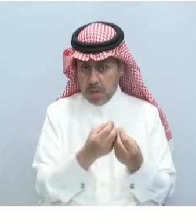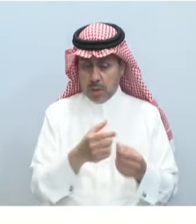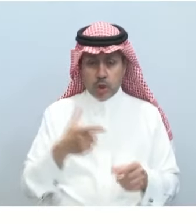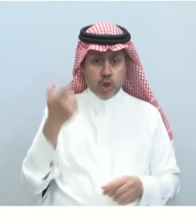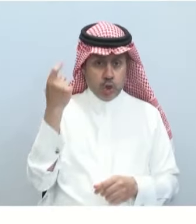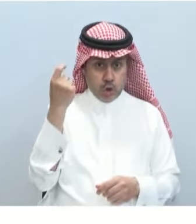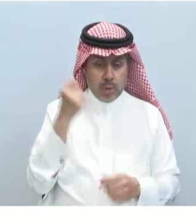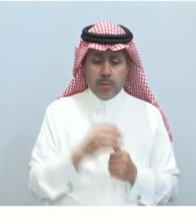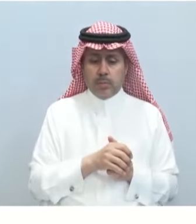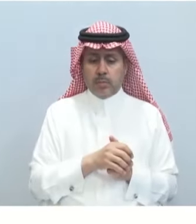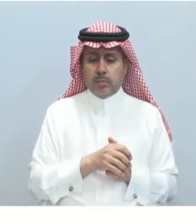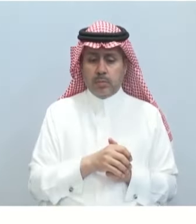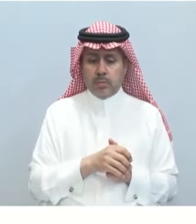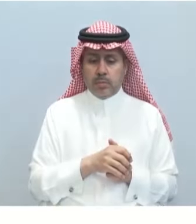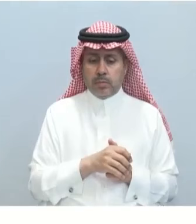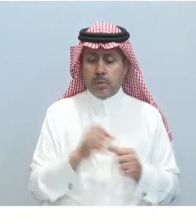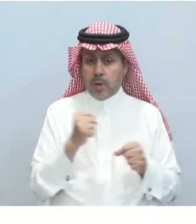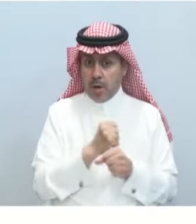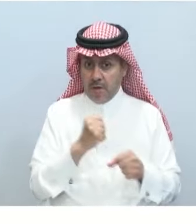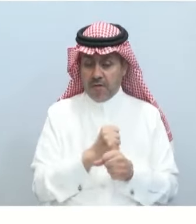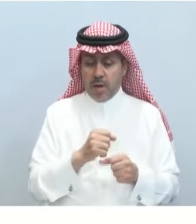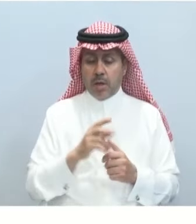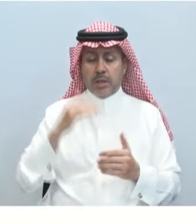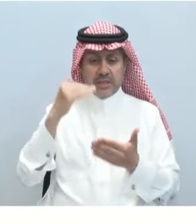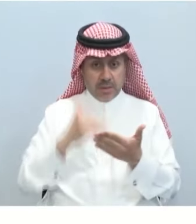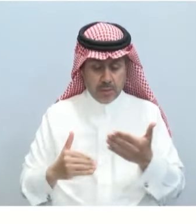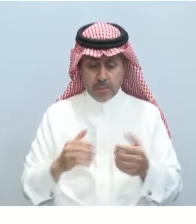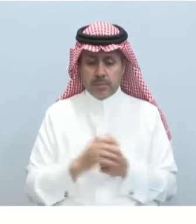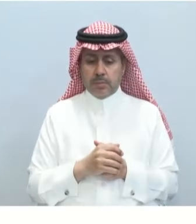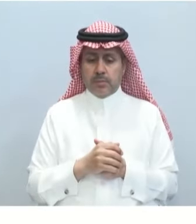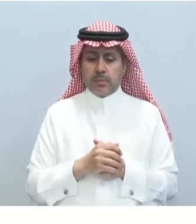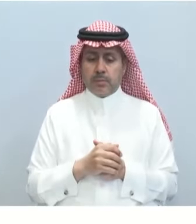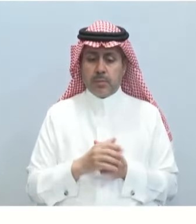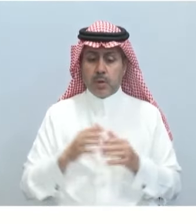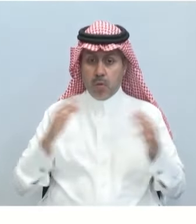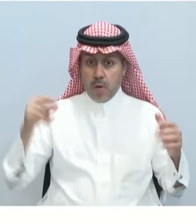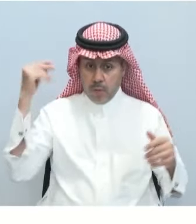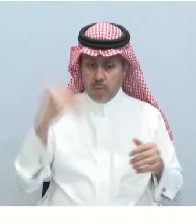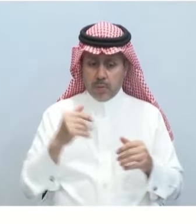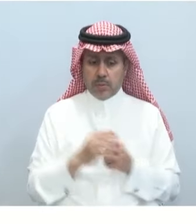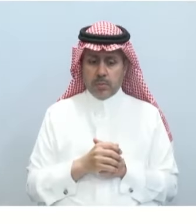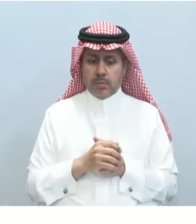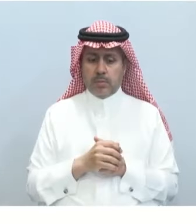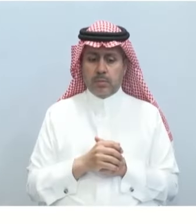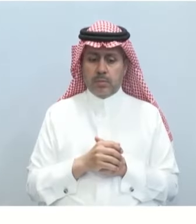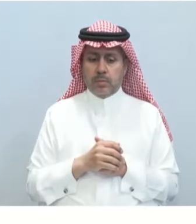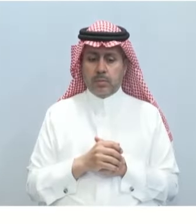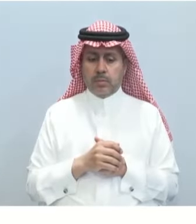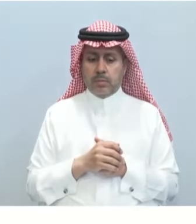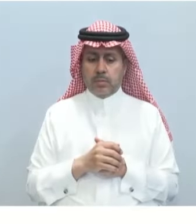الاسلحه ان تعددت افعال الاذا في الواقعه تضاعف العقوبه الموقعه في حاله